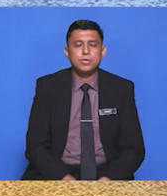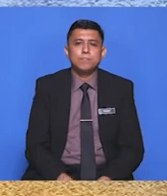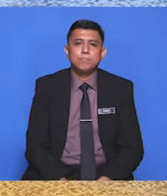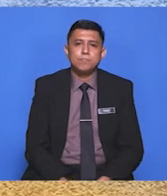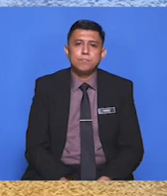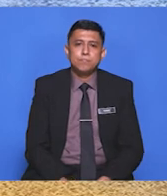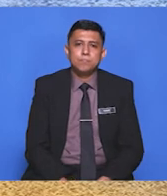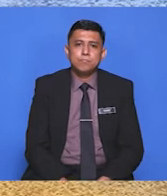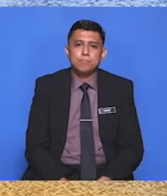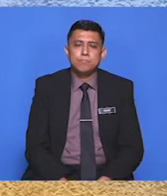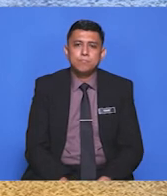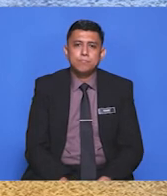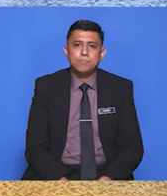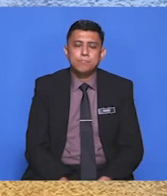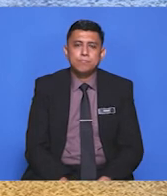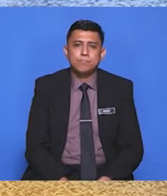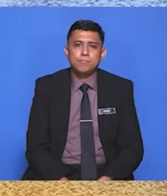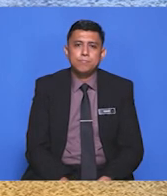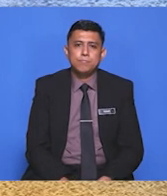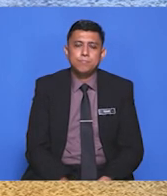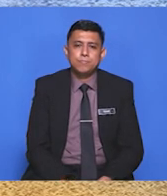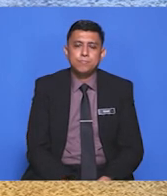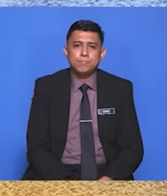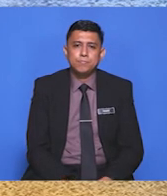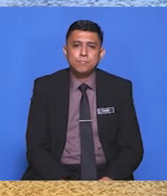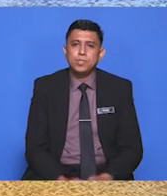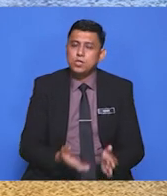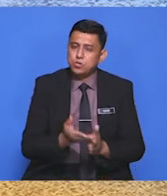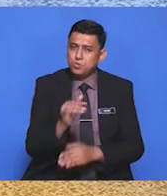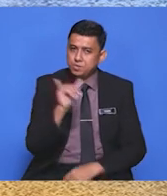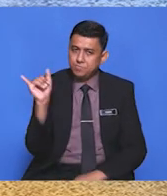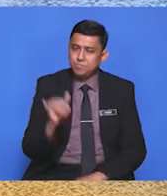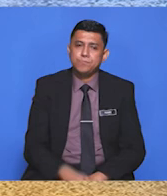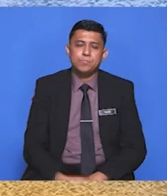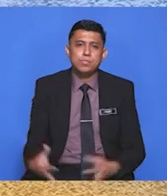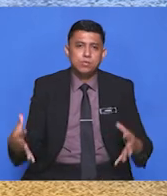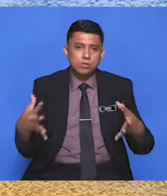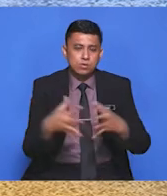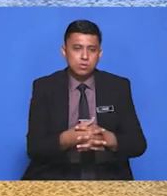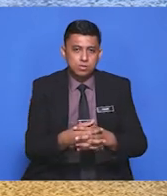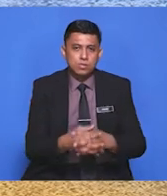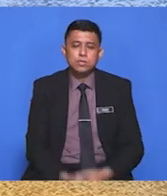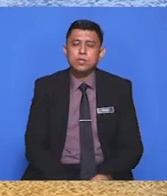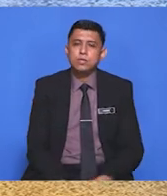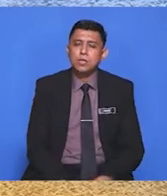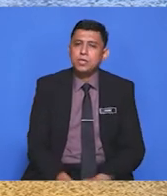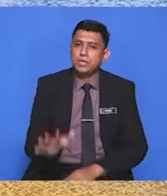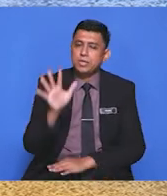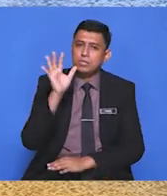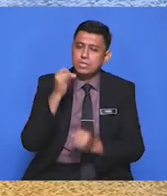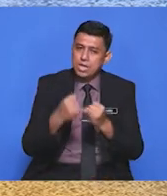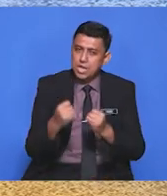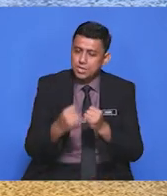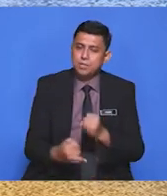organisasi berkenaan. Seterusnya, campuran pemasaran yang